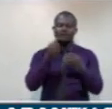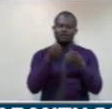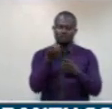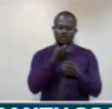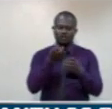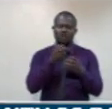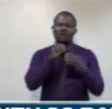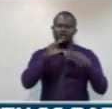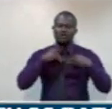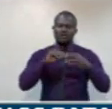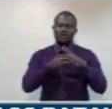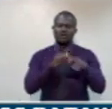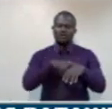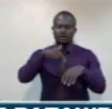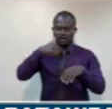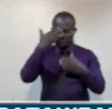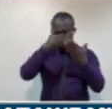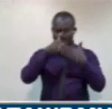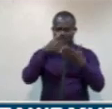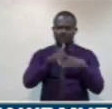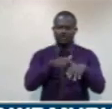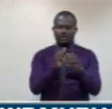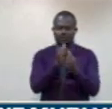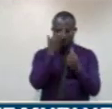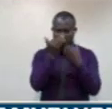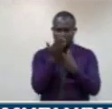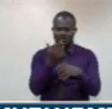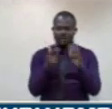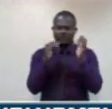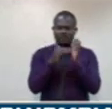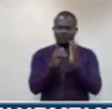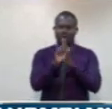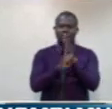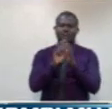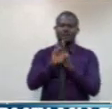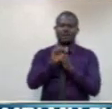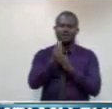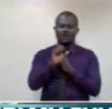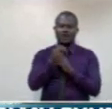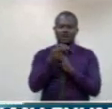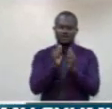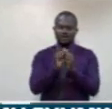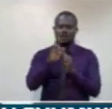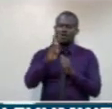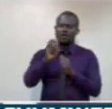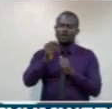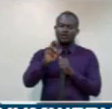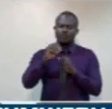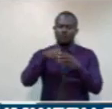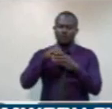moya z'ijoro kugeza saa kumi za mu gitondo kuri ibi kandi imirenge ya Ruhashya Rwaniro muri